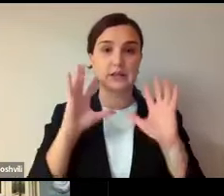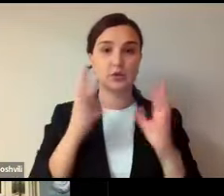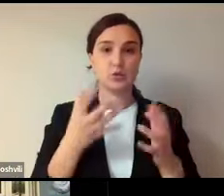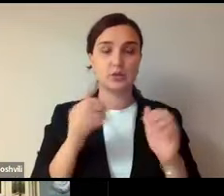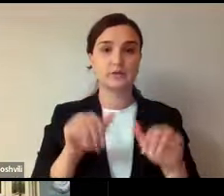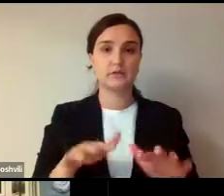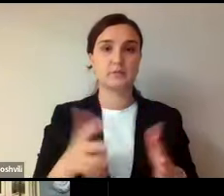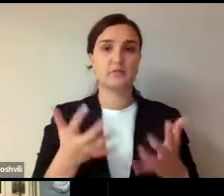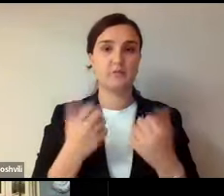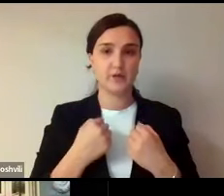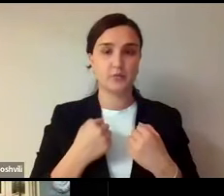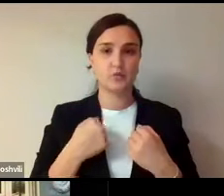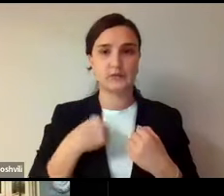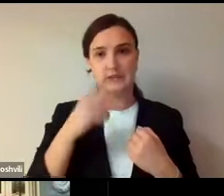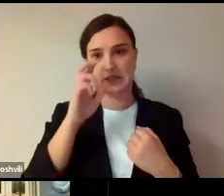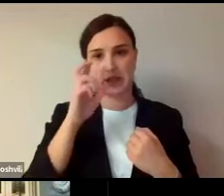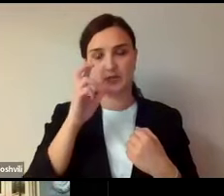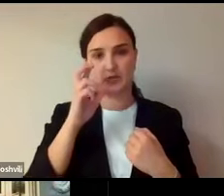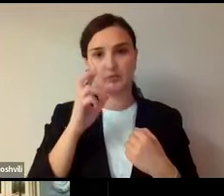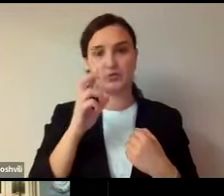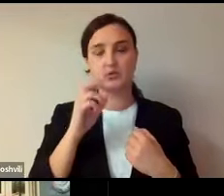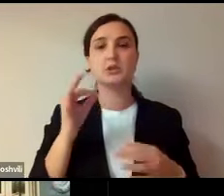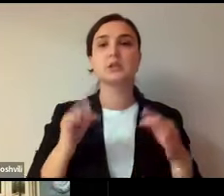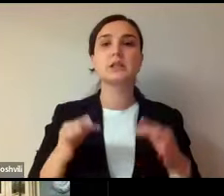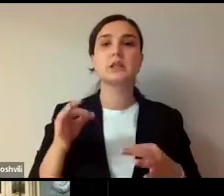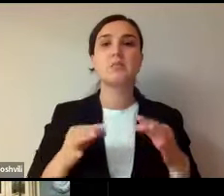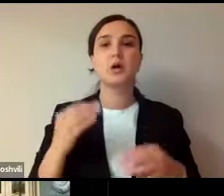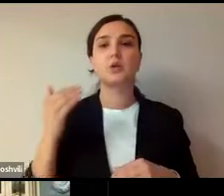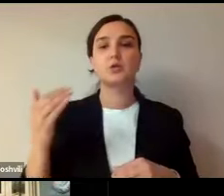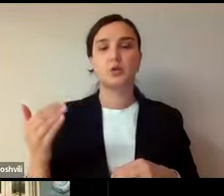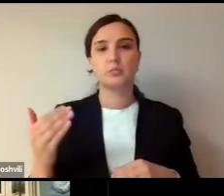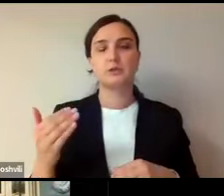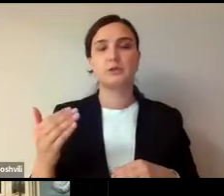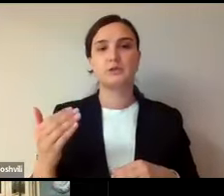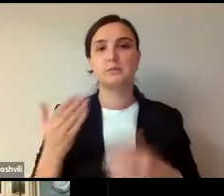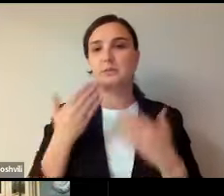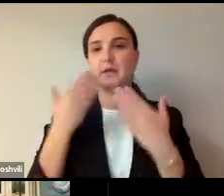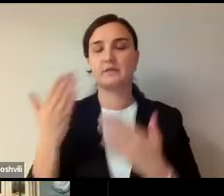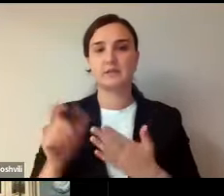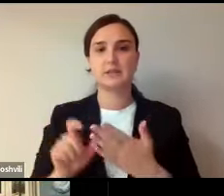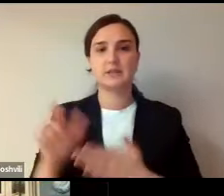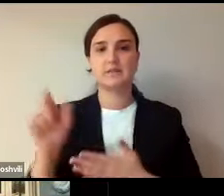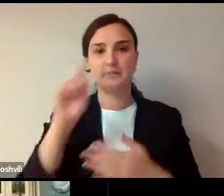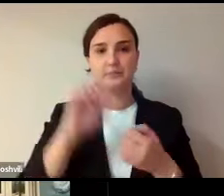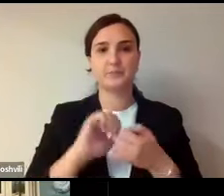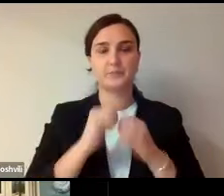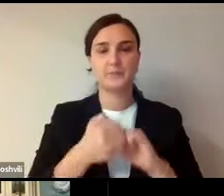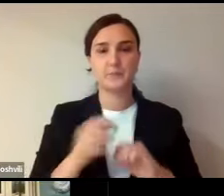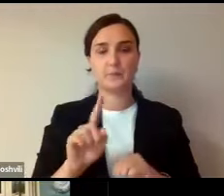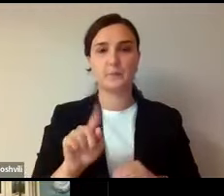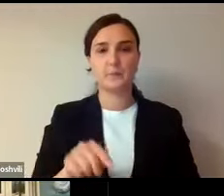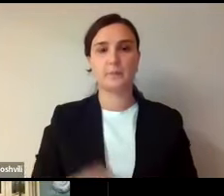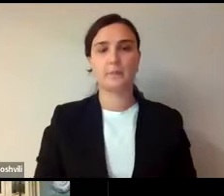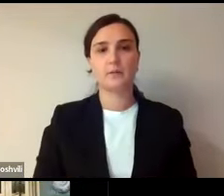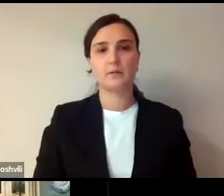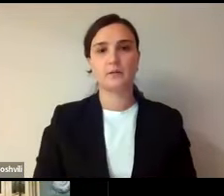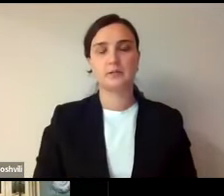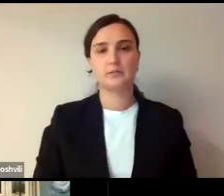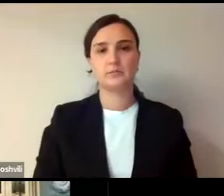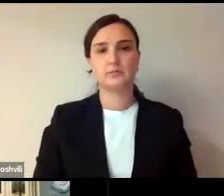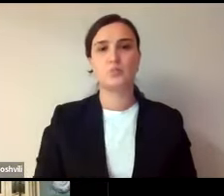გადაწყვეტილება მივაღებინოთ ჩვენ სახელმწიფოს სასამართლოებისთვის მიმართვის გზით. და დავიმახსოვროთ, რომ